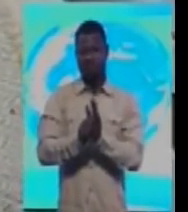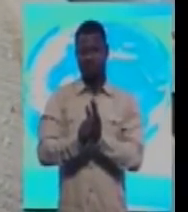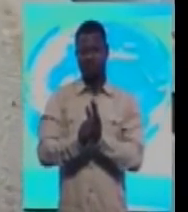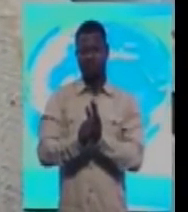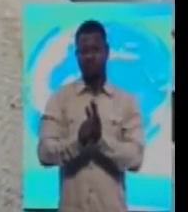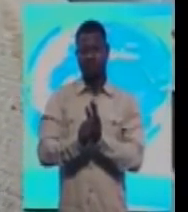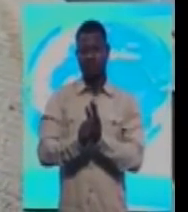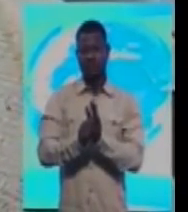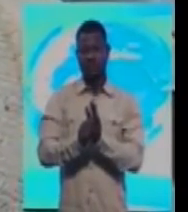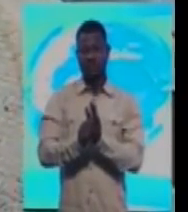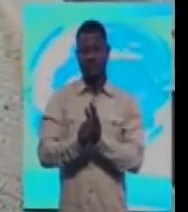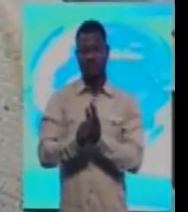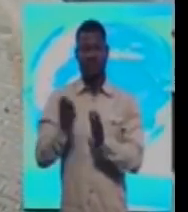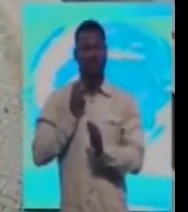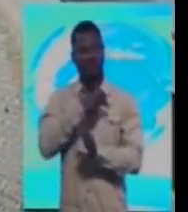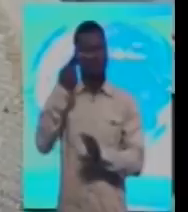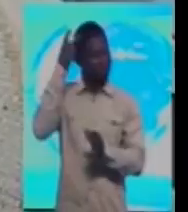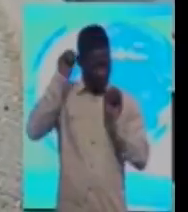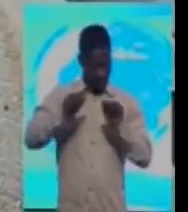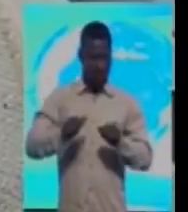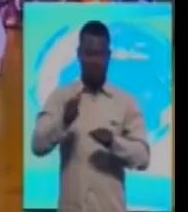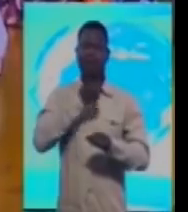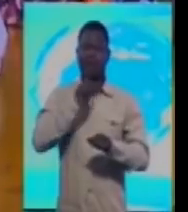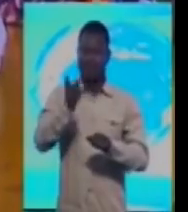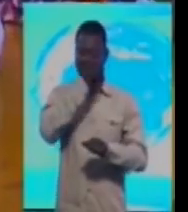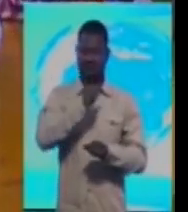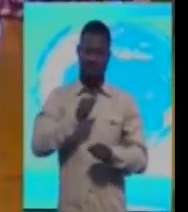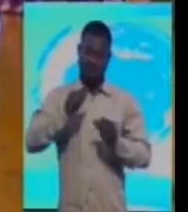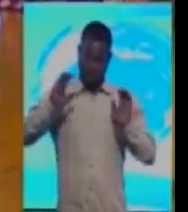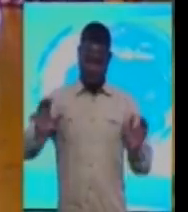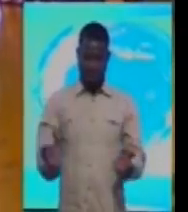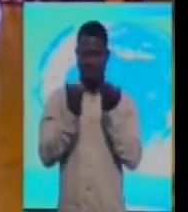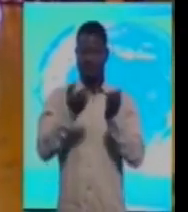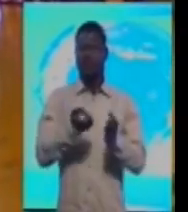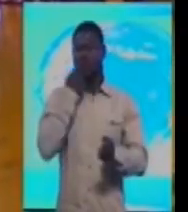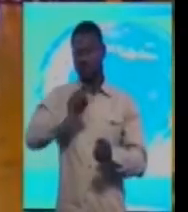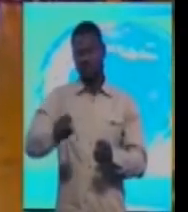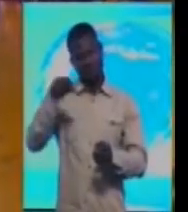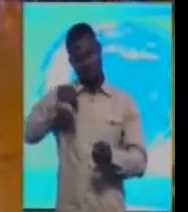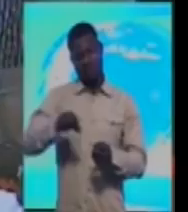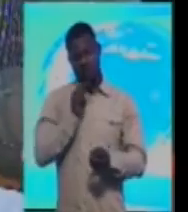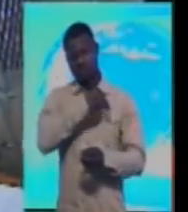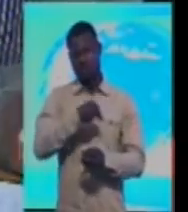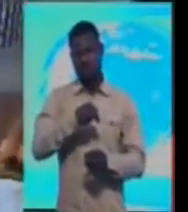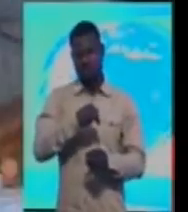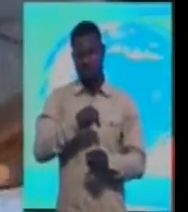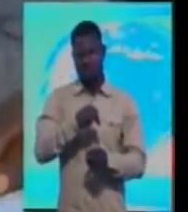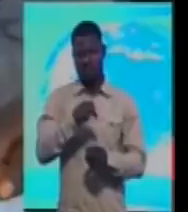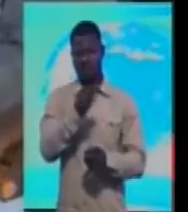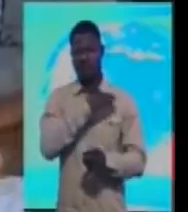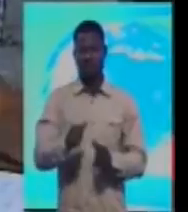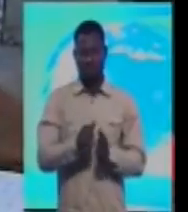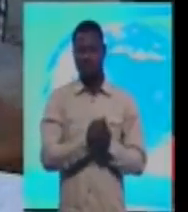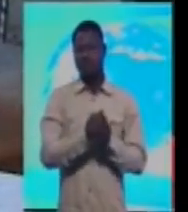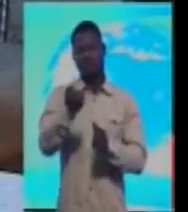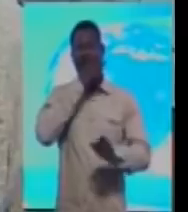pensons pour être un scénario optimiste, il faut retenir simplement que nous allons privilégier le consensus,